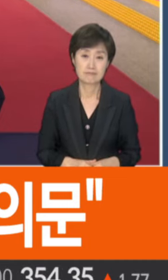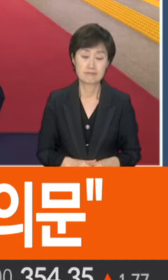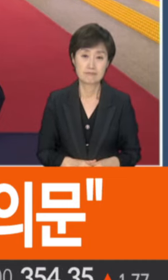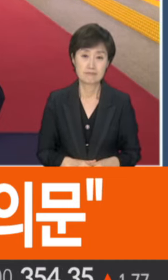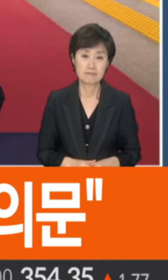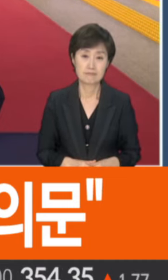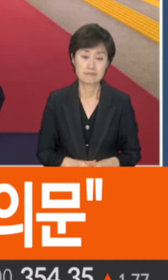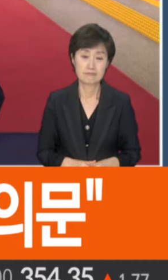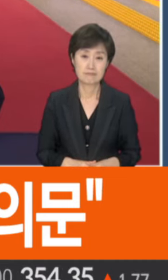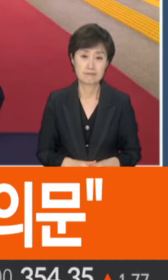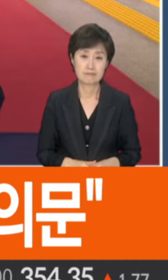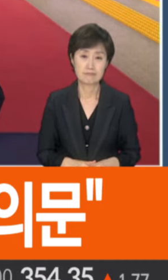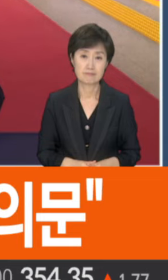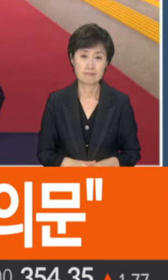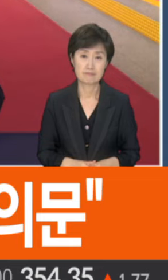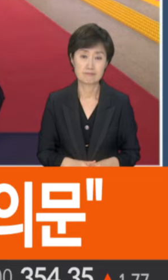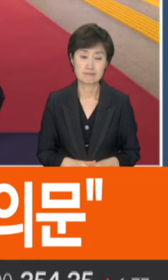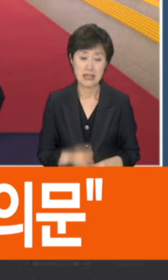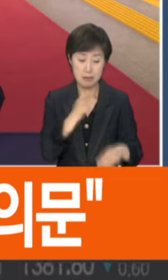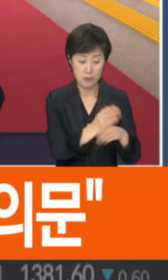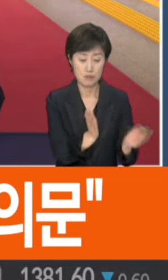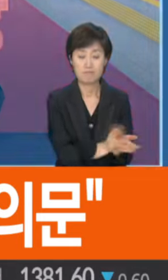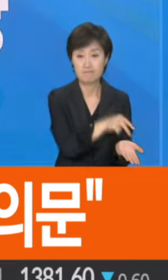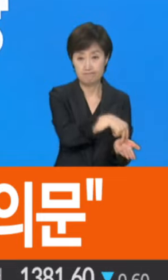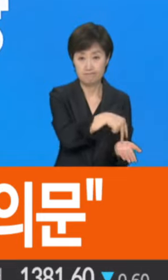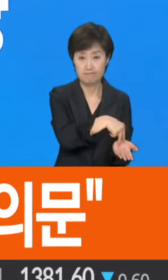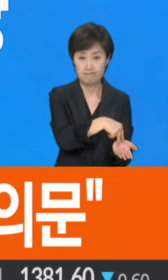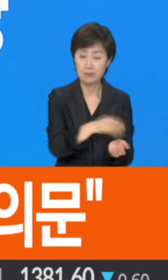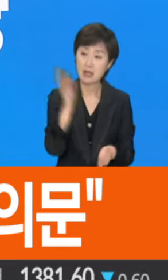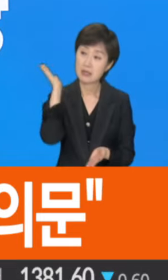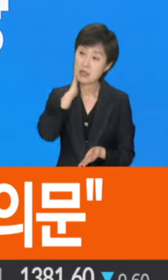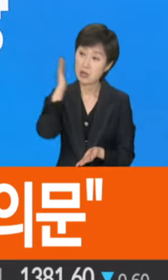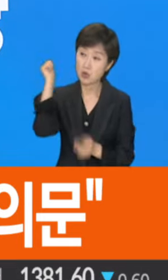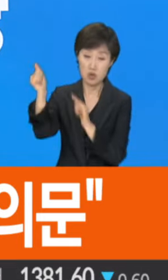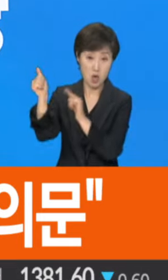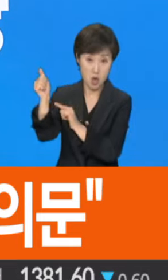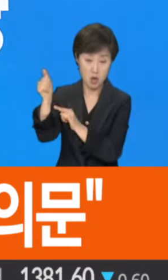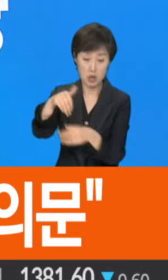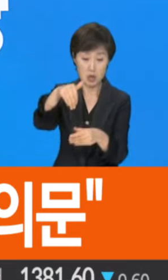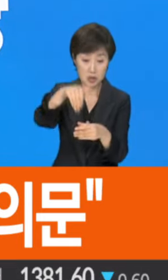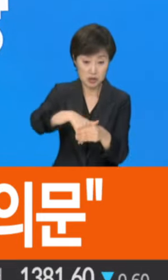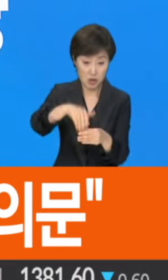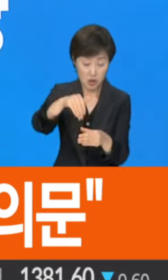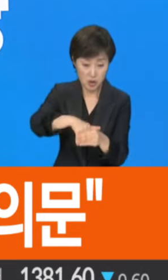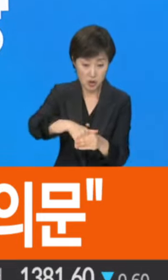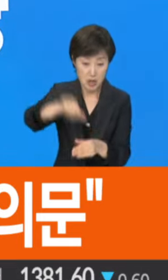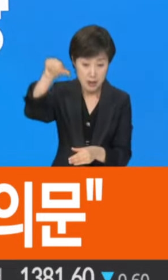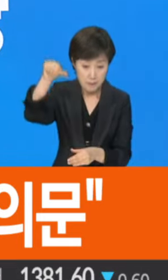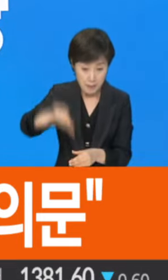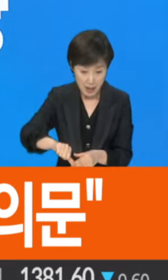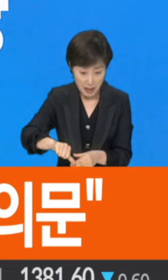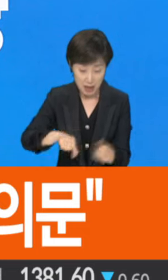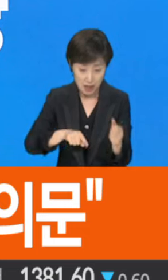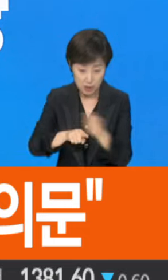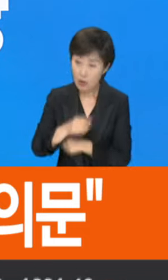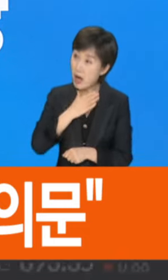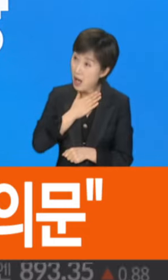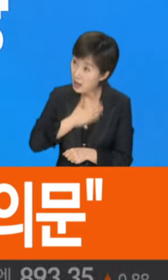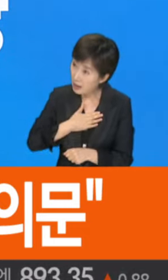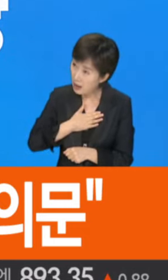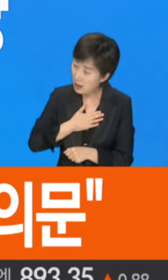있죠네 그렇습니다 일단 민주당에선 대통령이 총선 민의를 제대로 알고 계신지